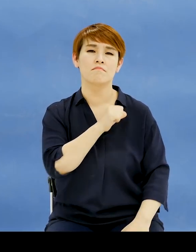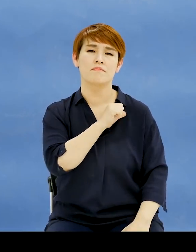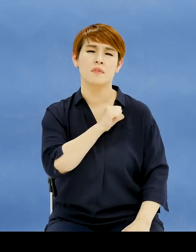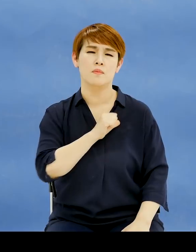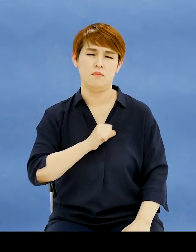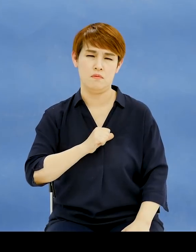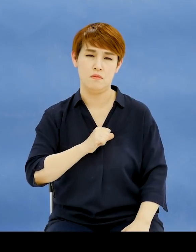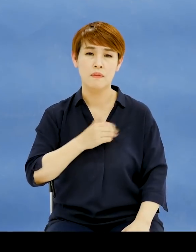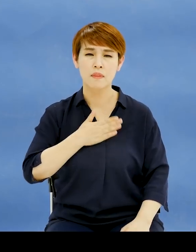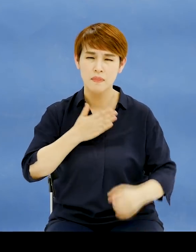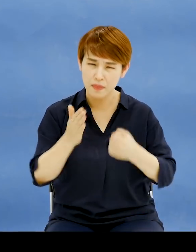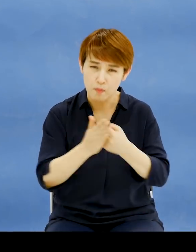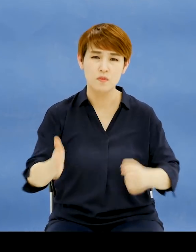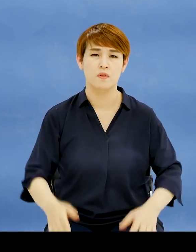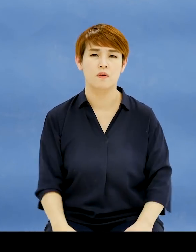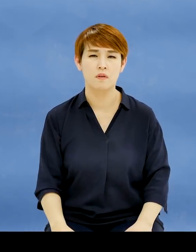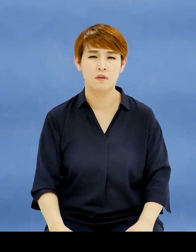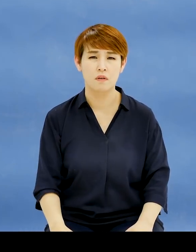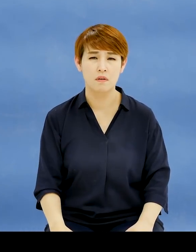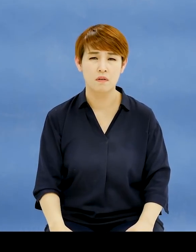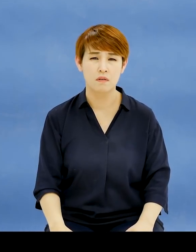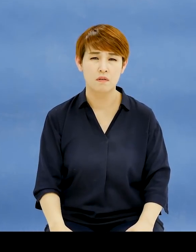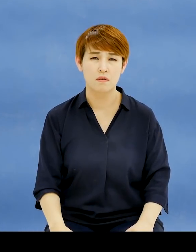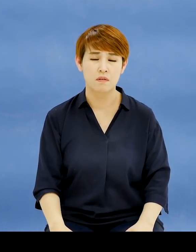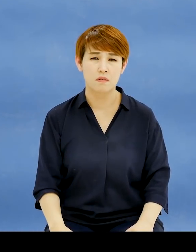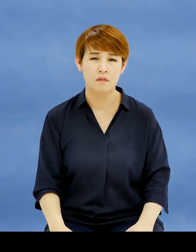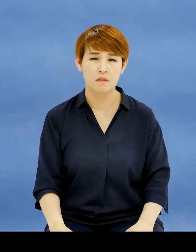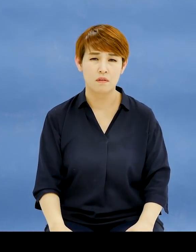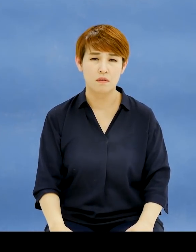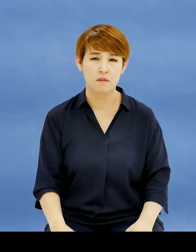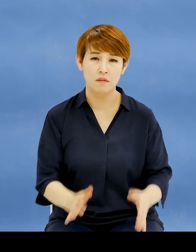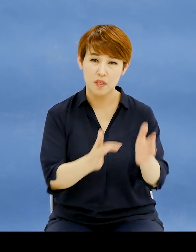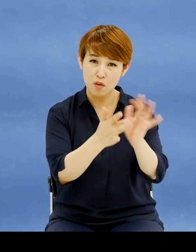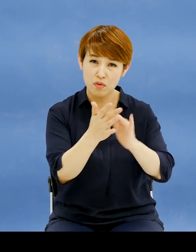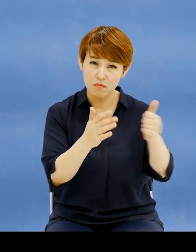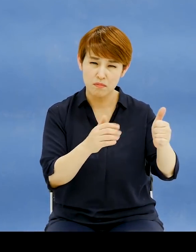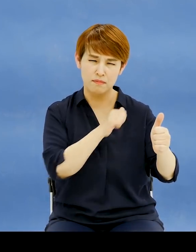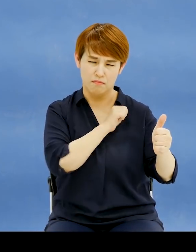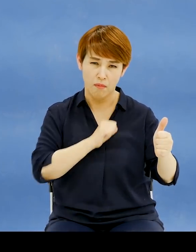본인도 그러실 수 있다라고 했는데 저 때문에 안 하신 거잖아요. 우리 때문에.